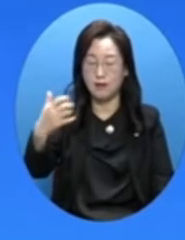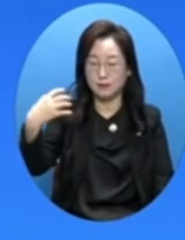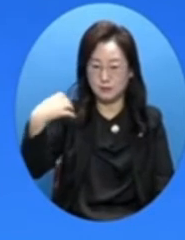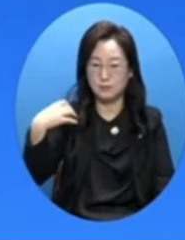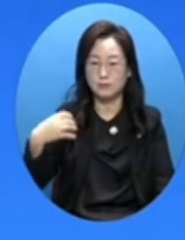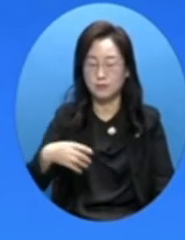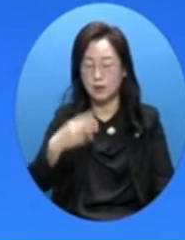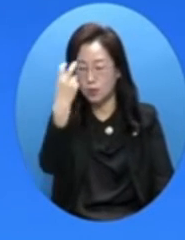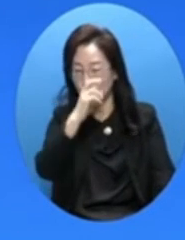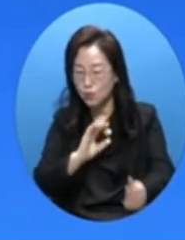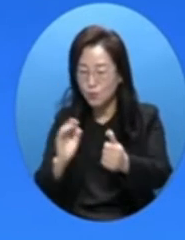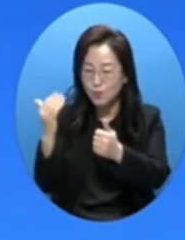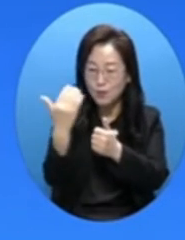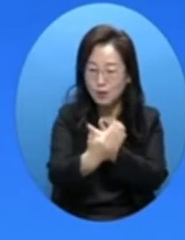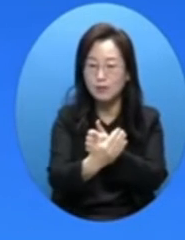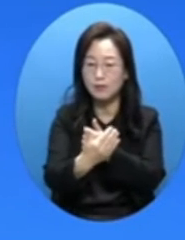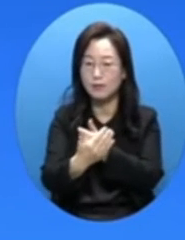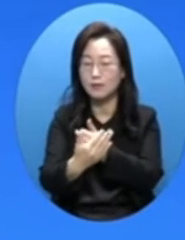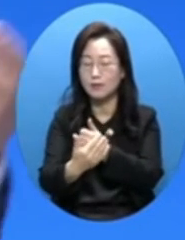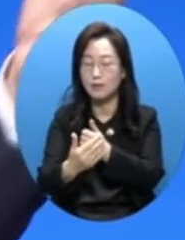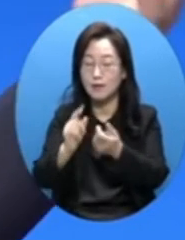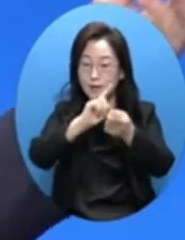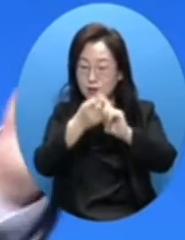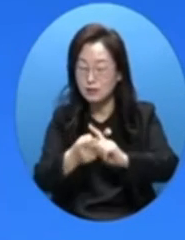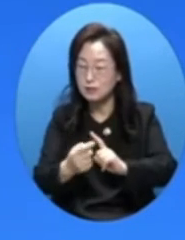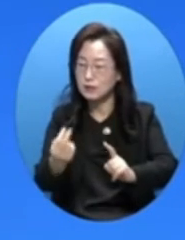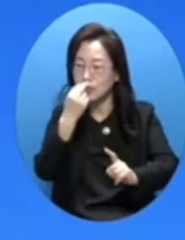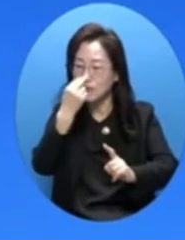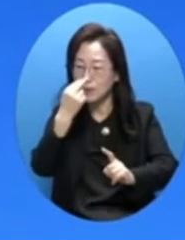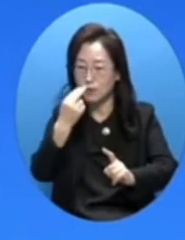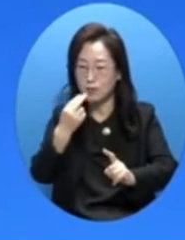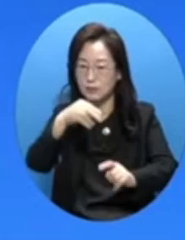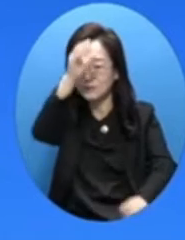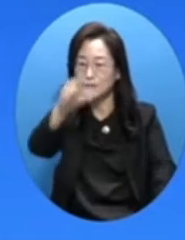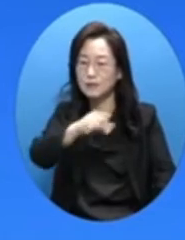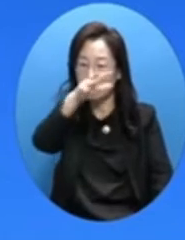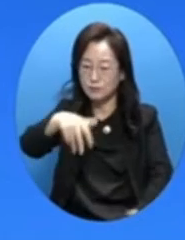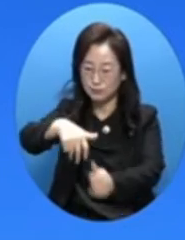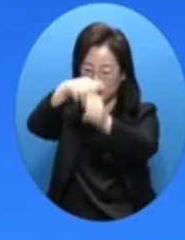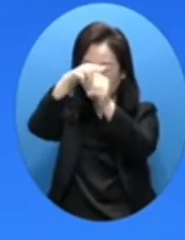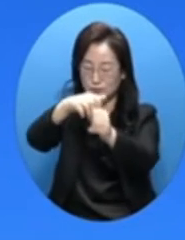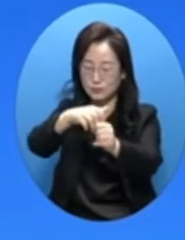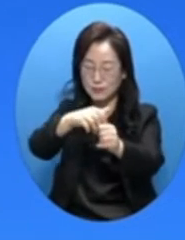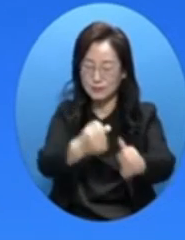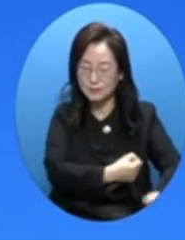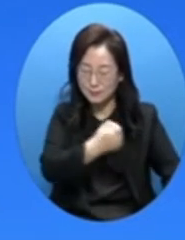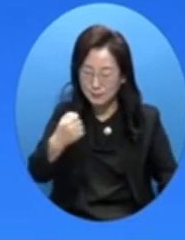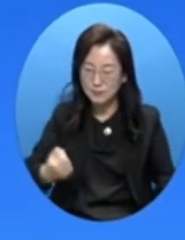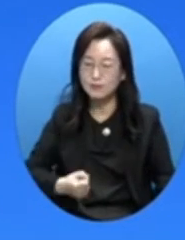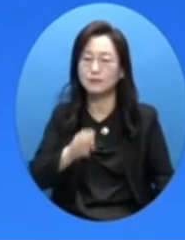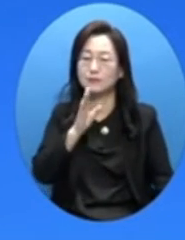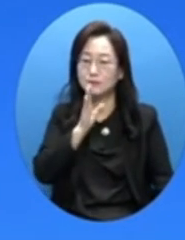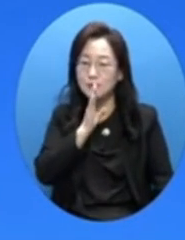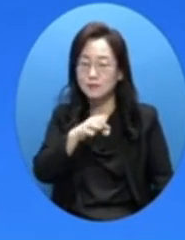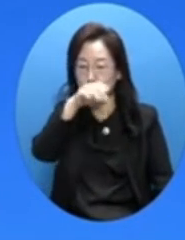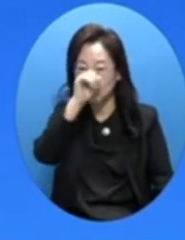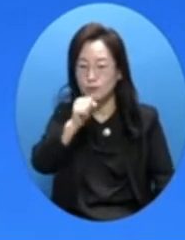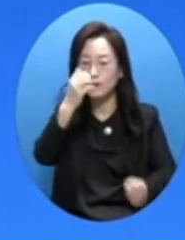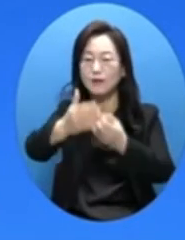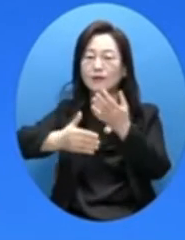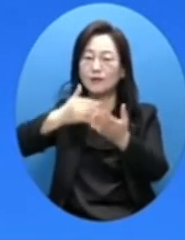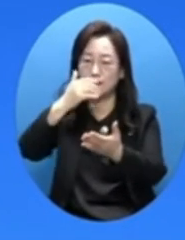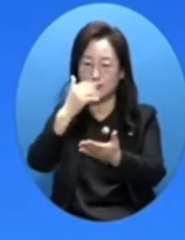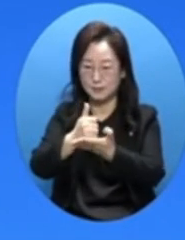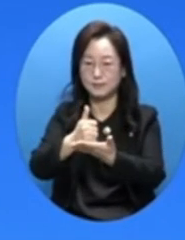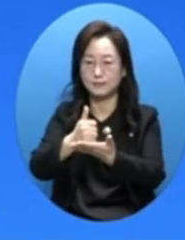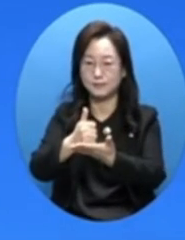우리를 대신하여 그 목숨도 십자가에서 희생하신 참으로 좋으신 하나님이